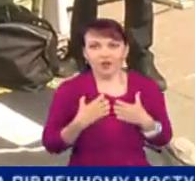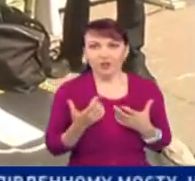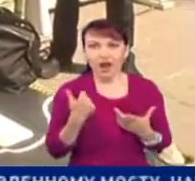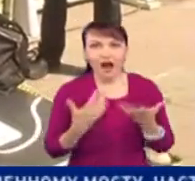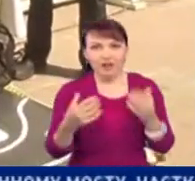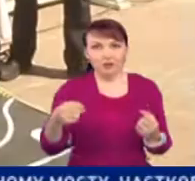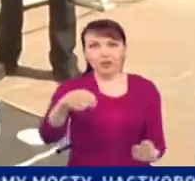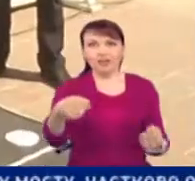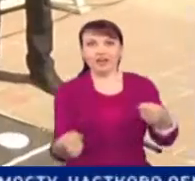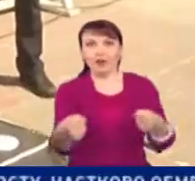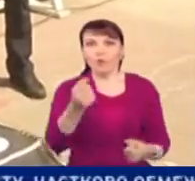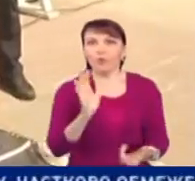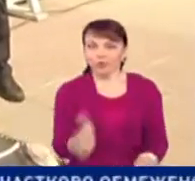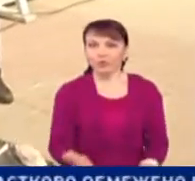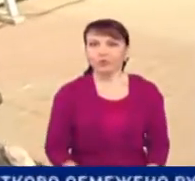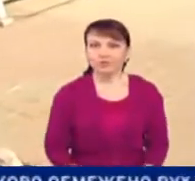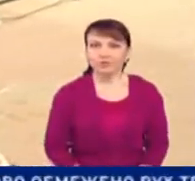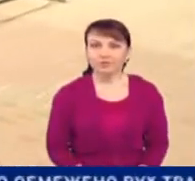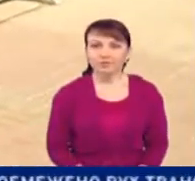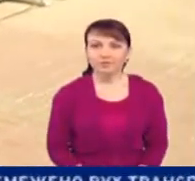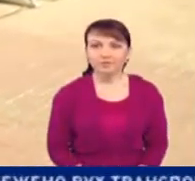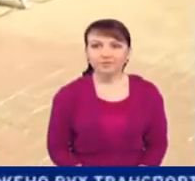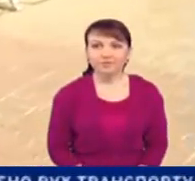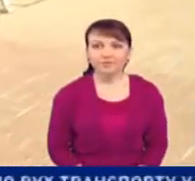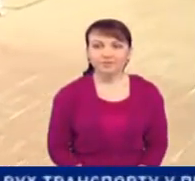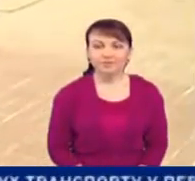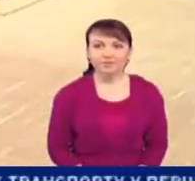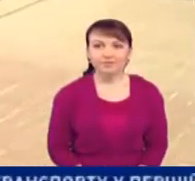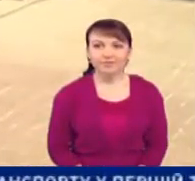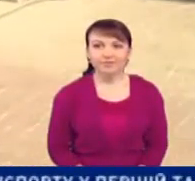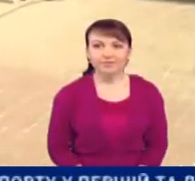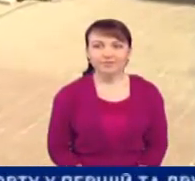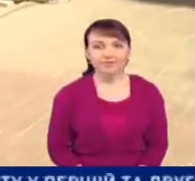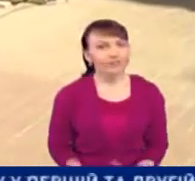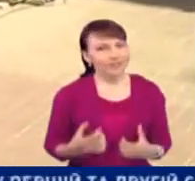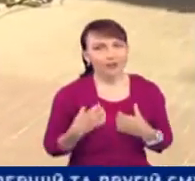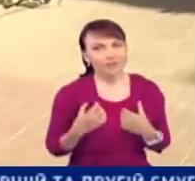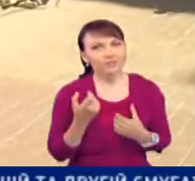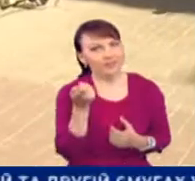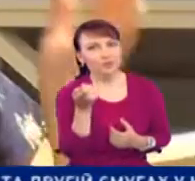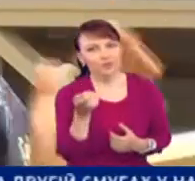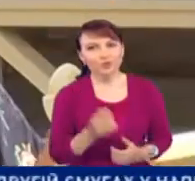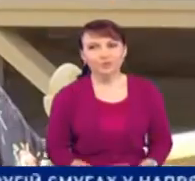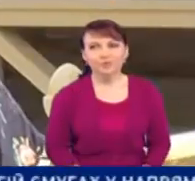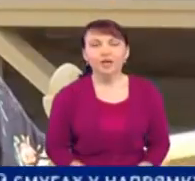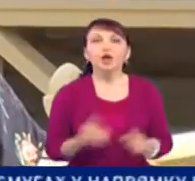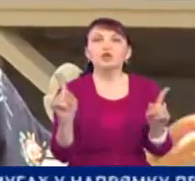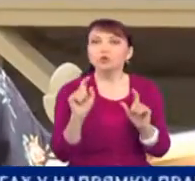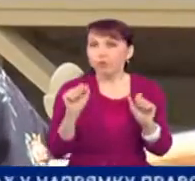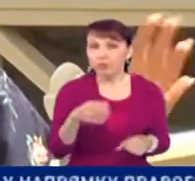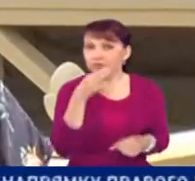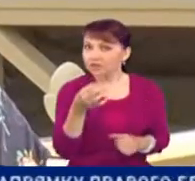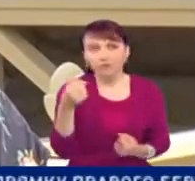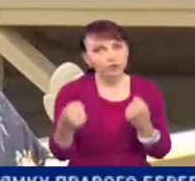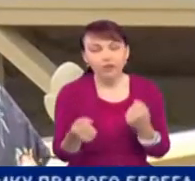буду за кермом. страшнувато трошечки. Ну що можу сказати,